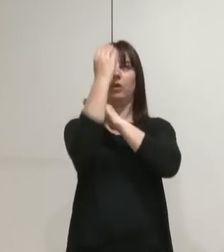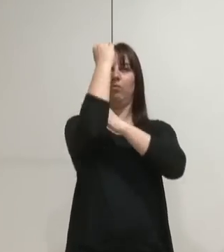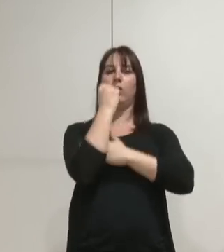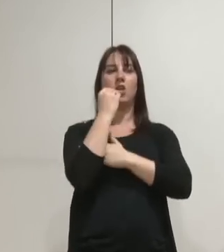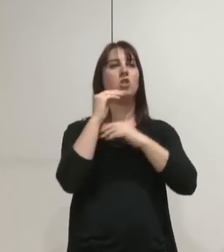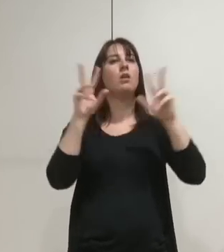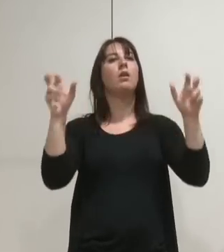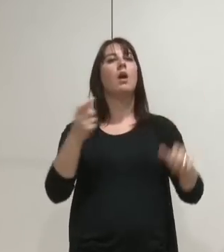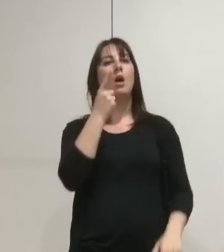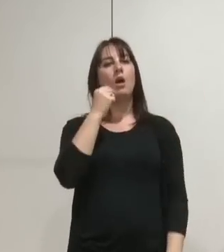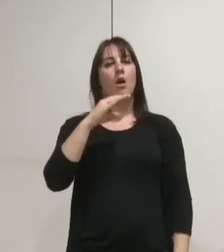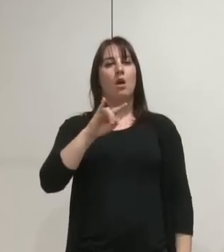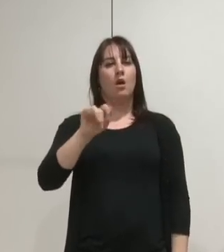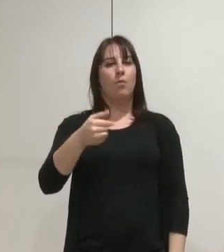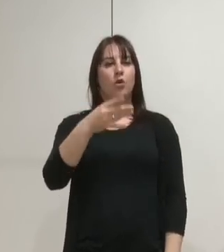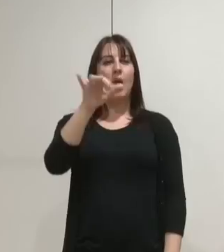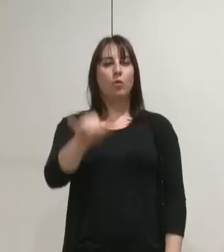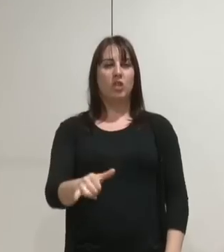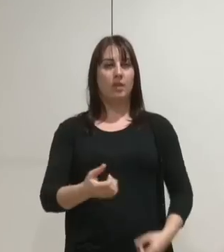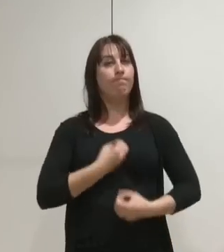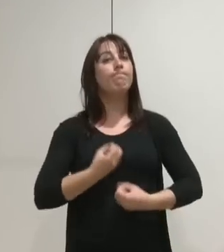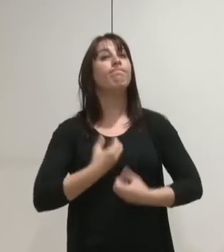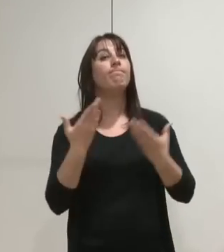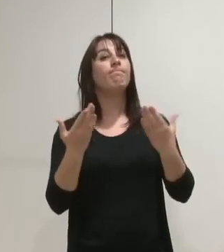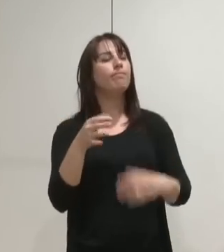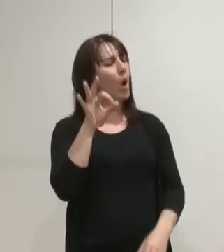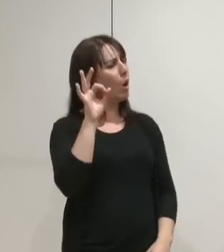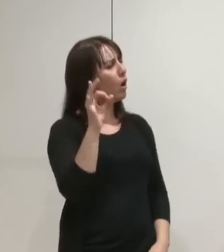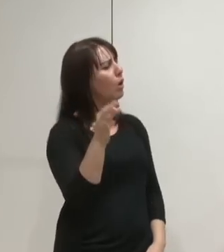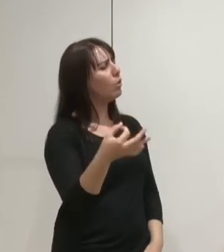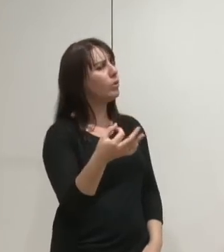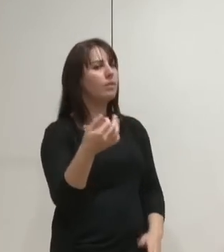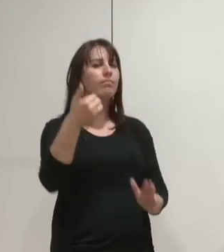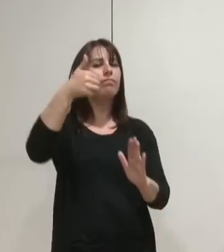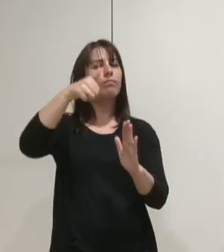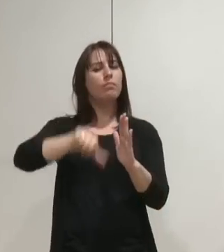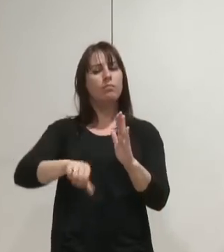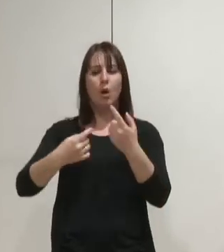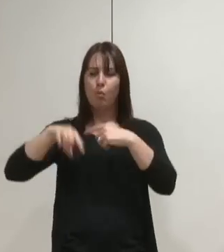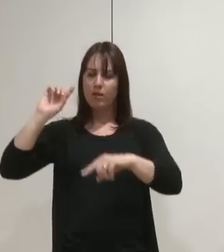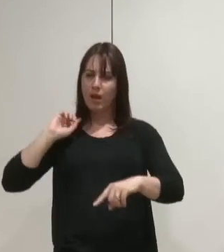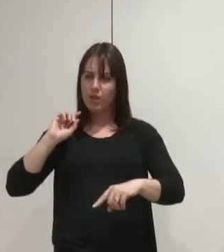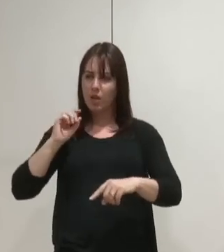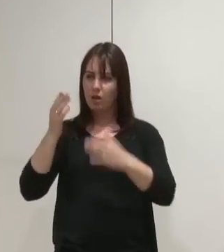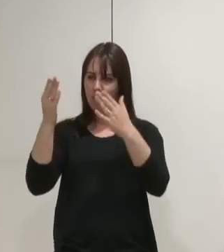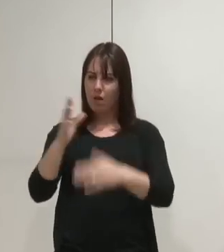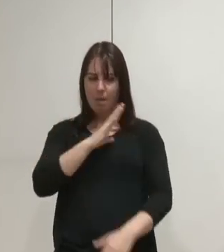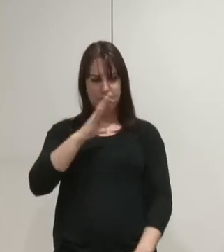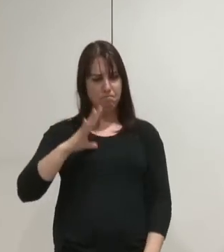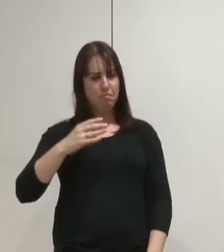parole monsieur chamussi oui le mois dernier j'avais eu un échange avec madame